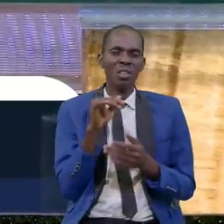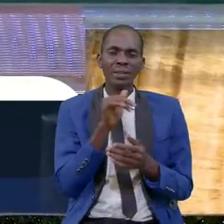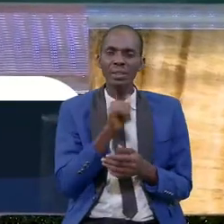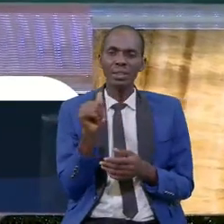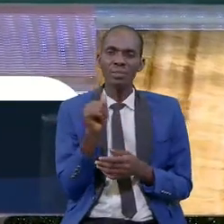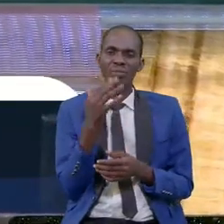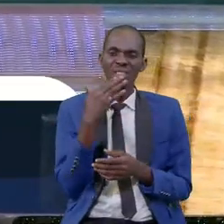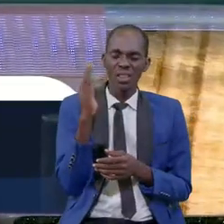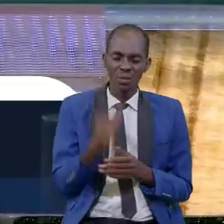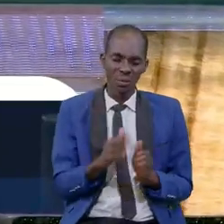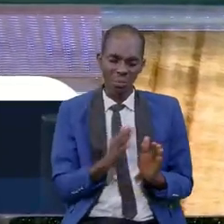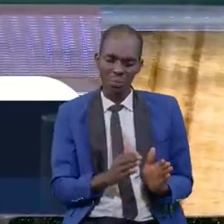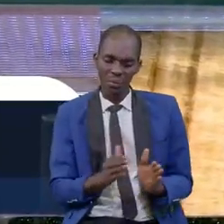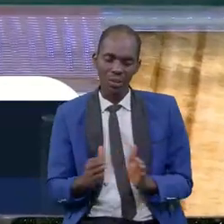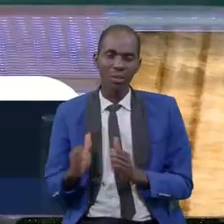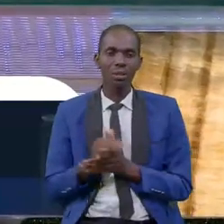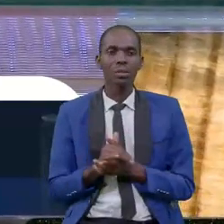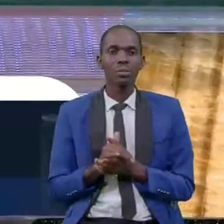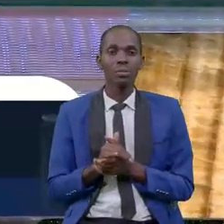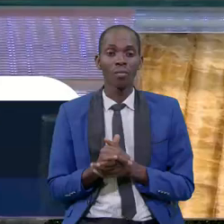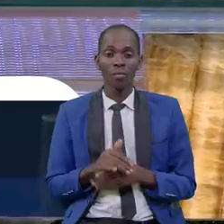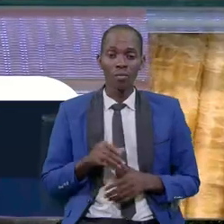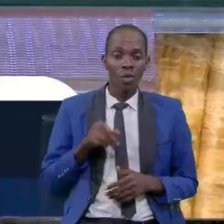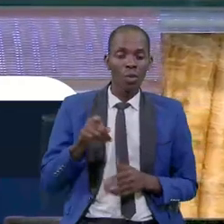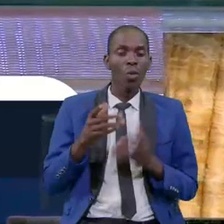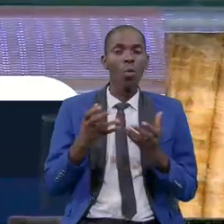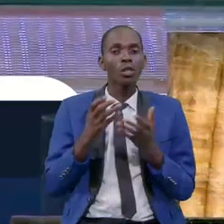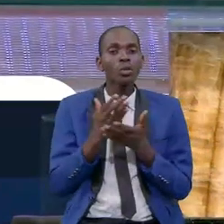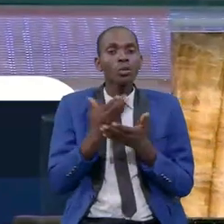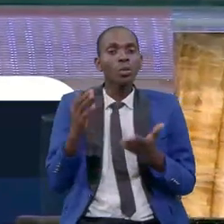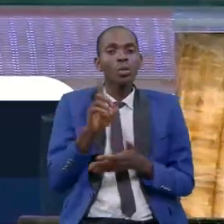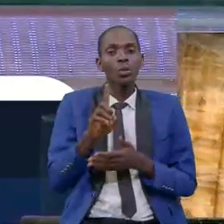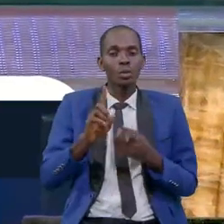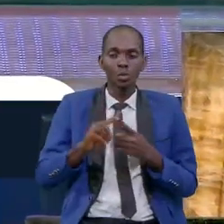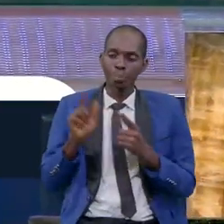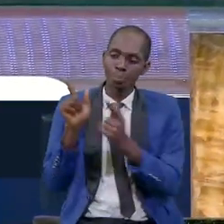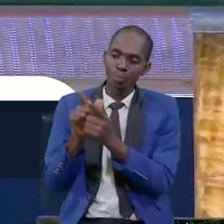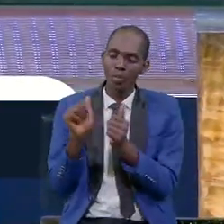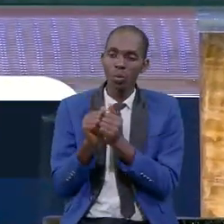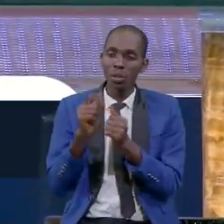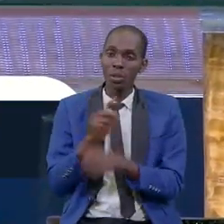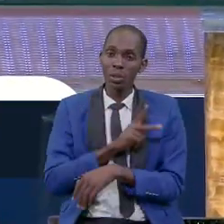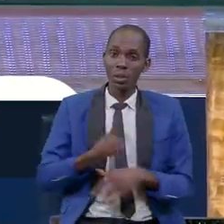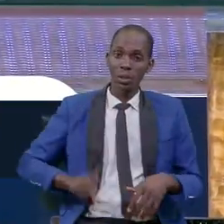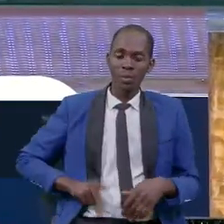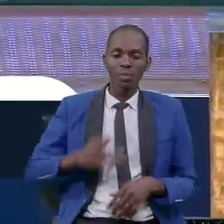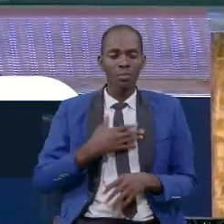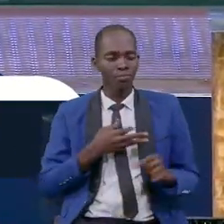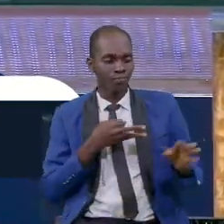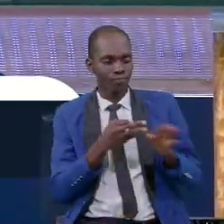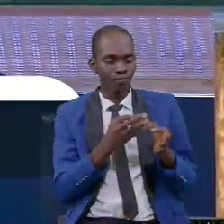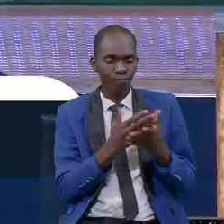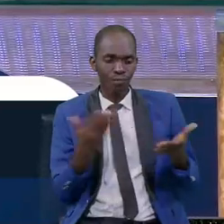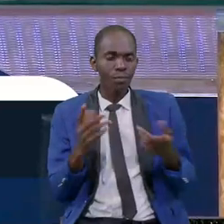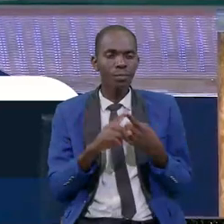Il était un stratège mauvais. Il voudrait que quelqu'un aille parler au roi et